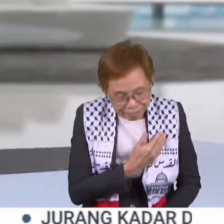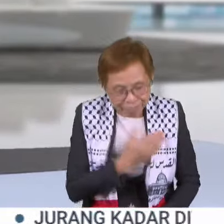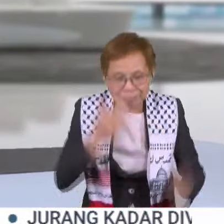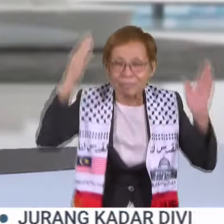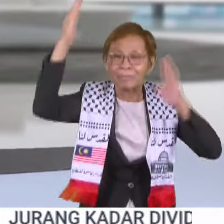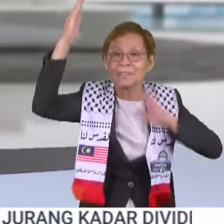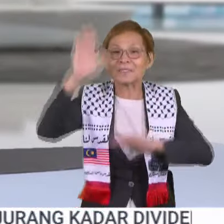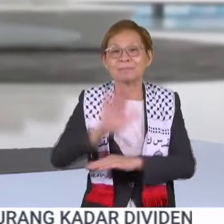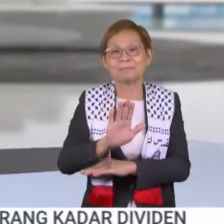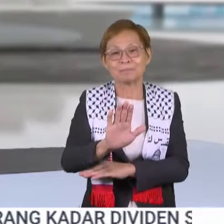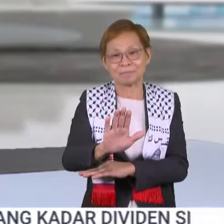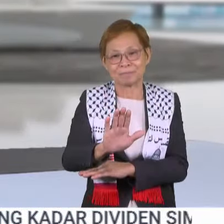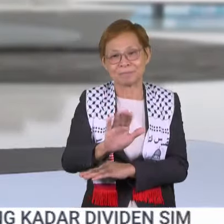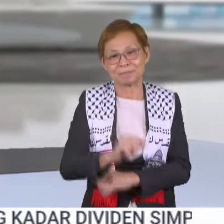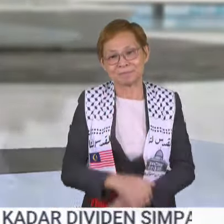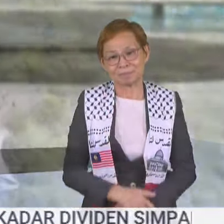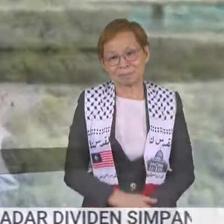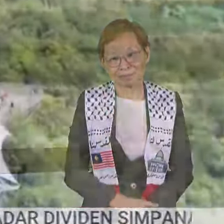Malaysia